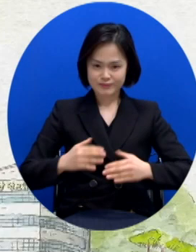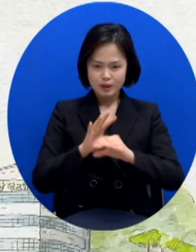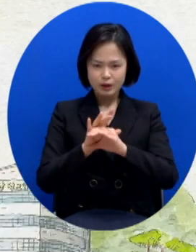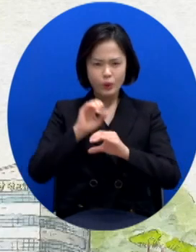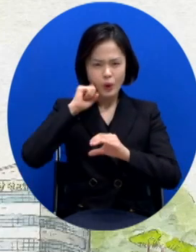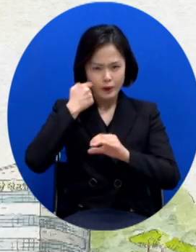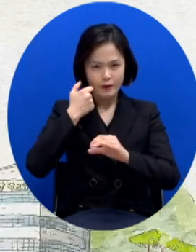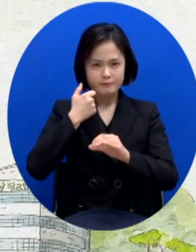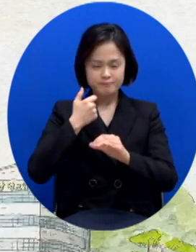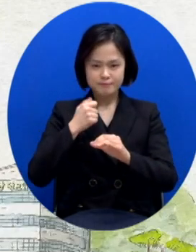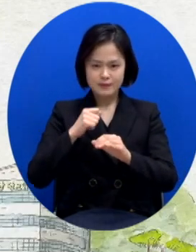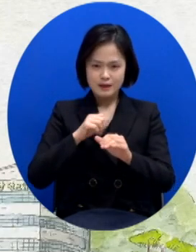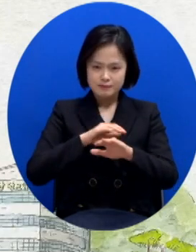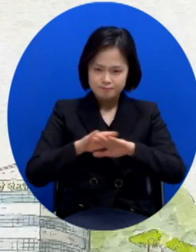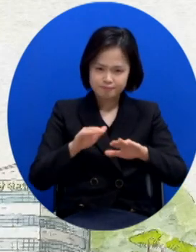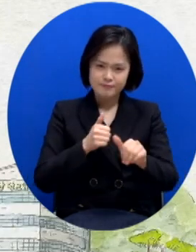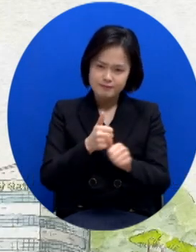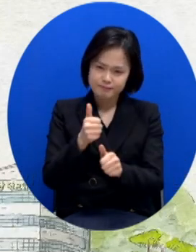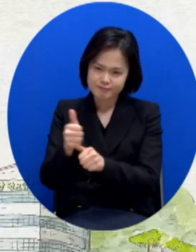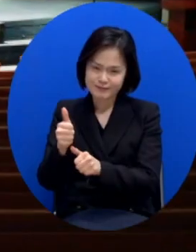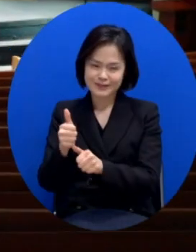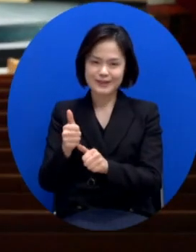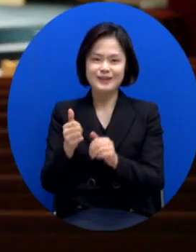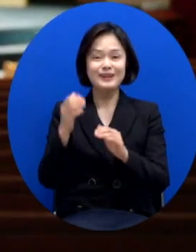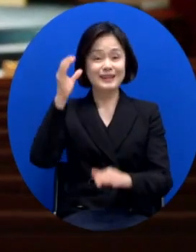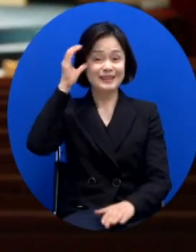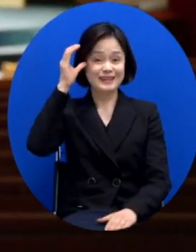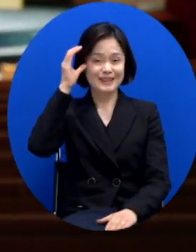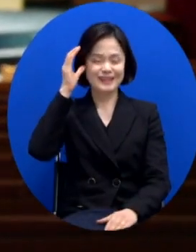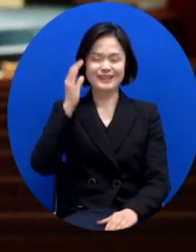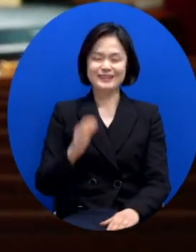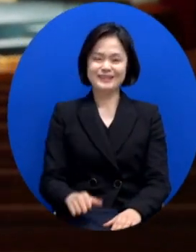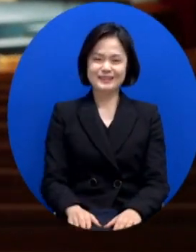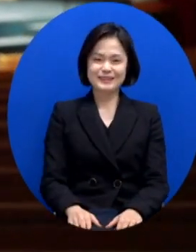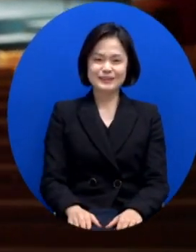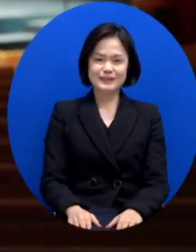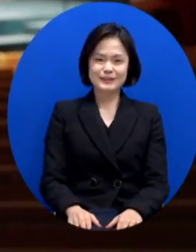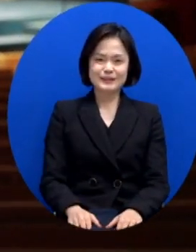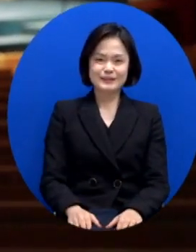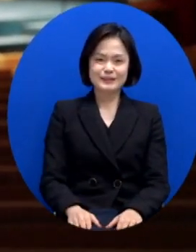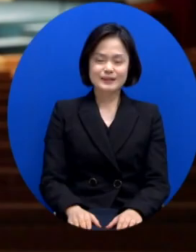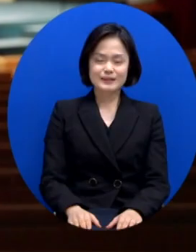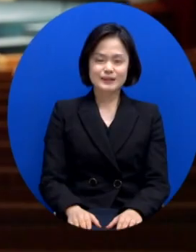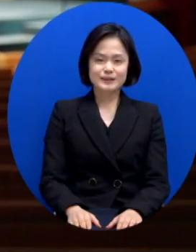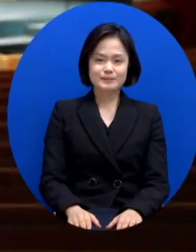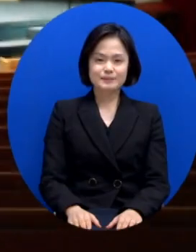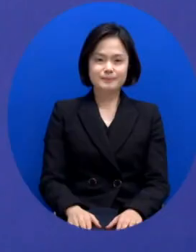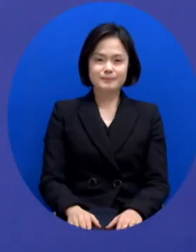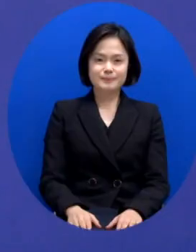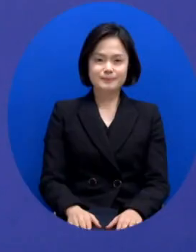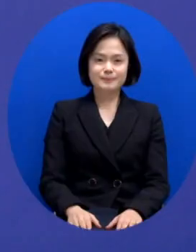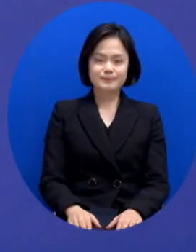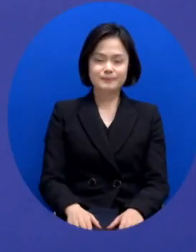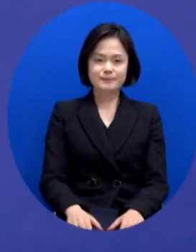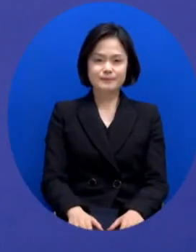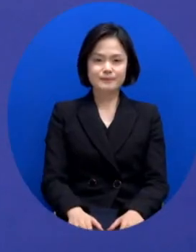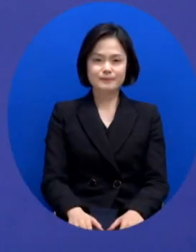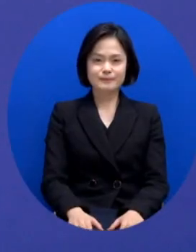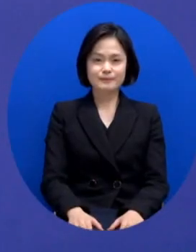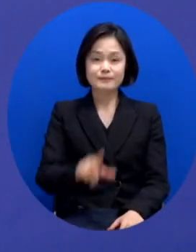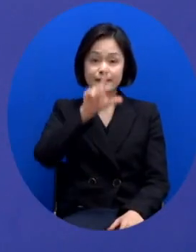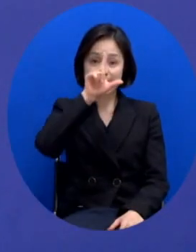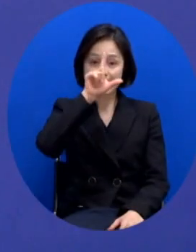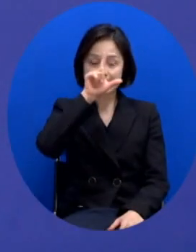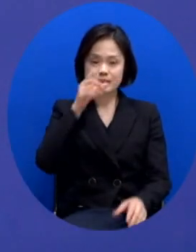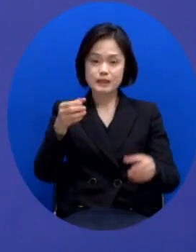코로나 시대를 새로운 기대로 열어가고 있습니다 cts us 2승 입니다 lg